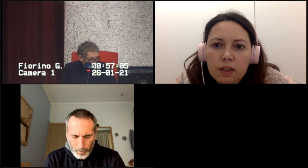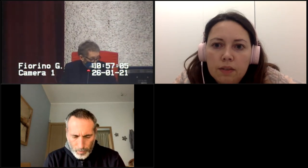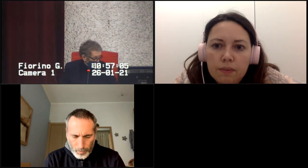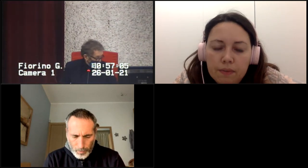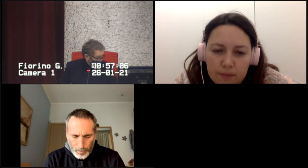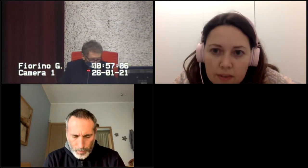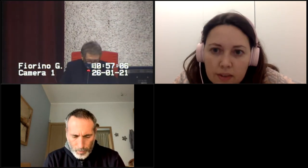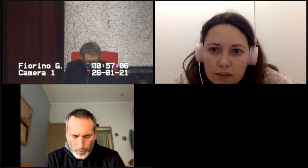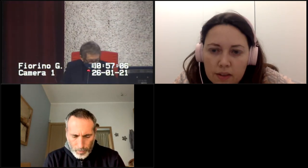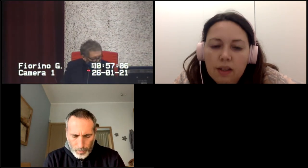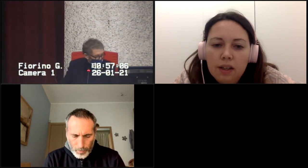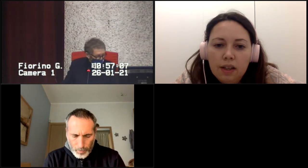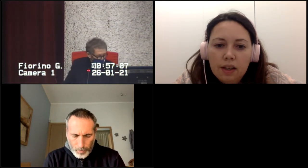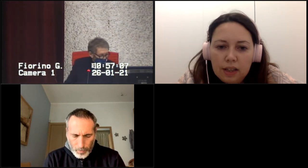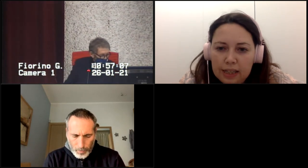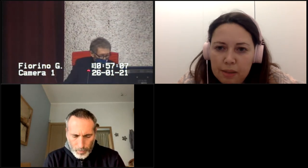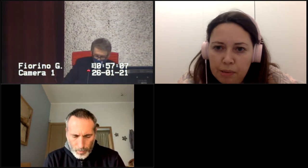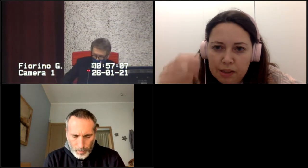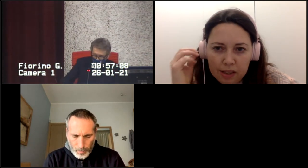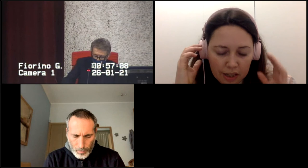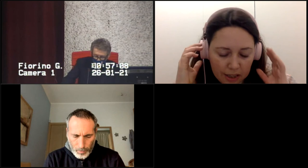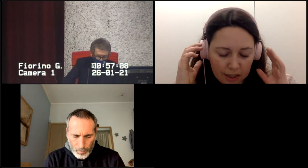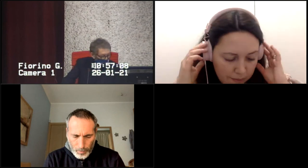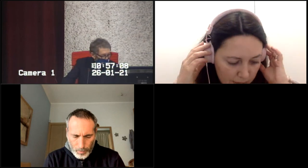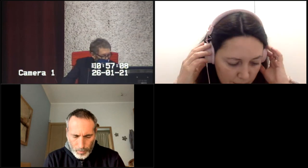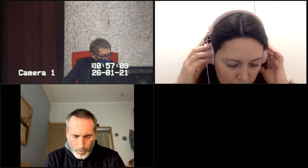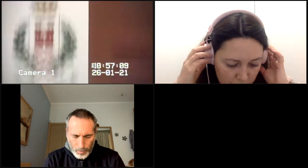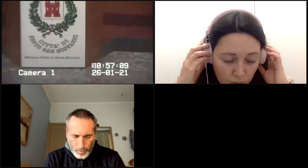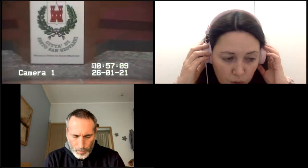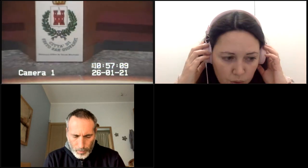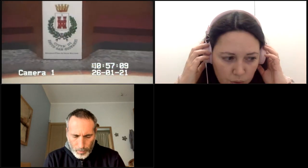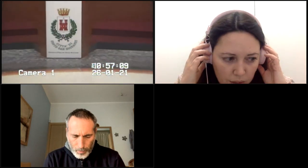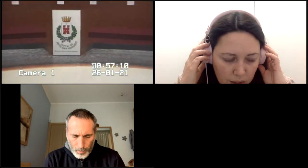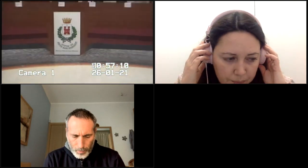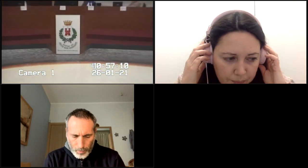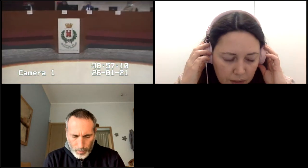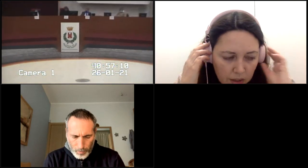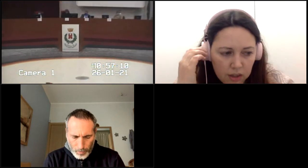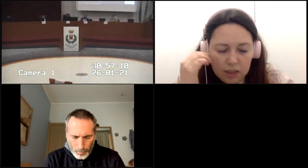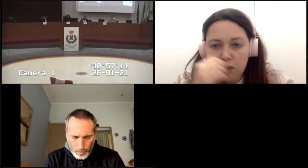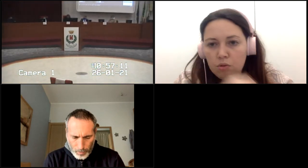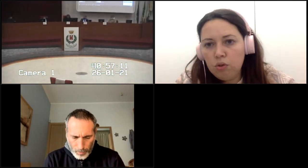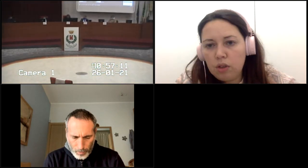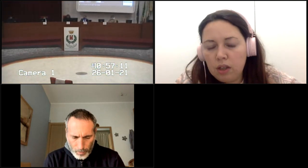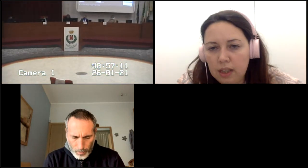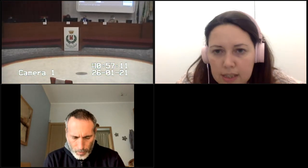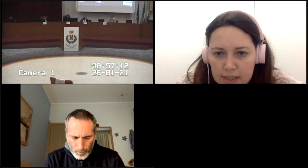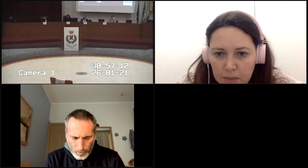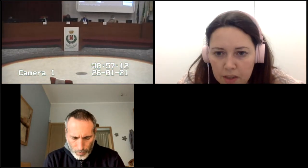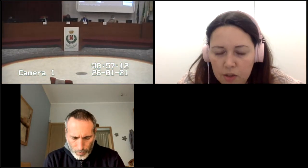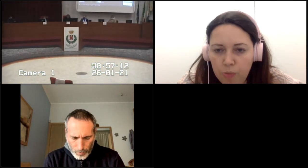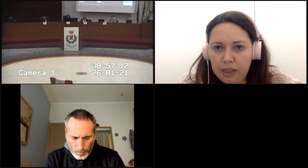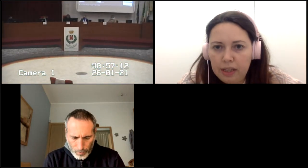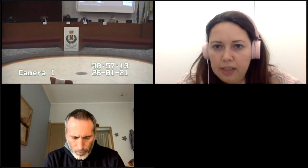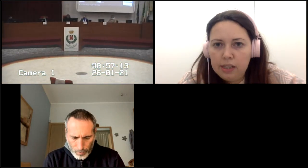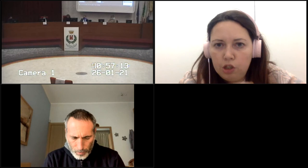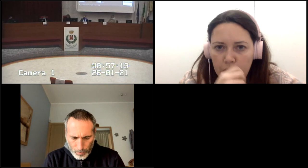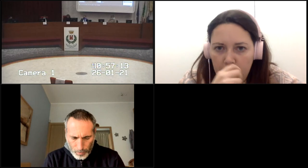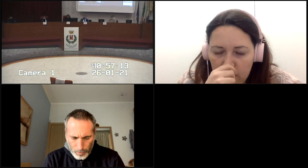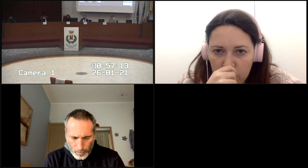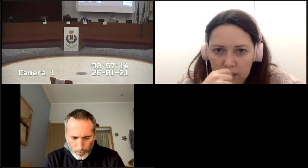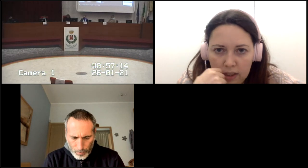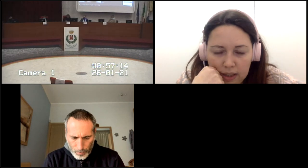consigliera Perego, prego. Grazie Presidente, ma allora solo una... innanzitutto un ringraziamento perché